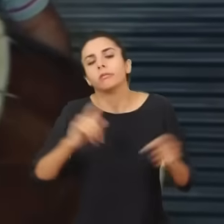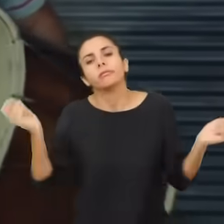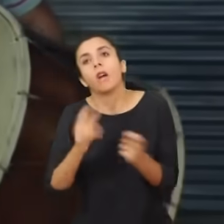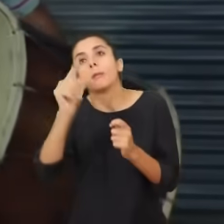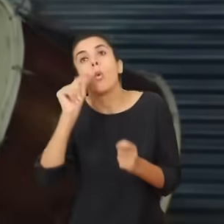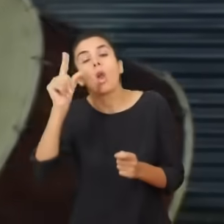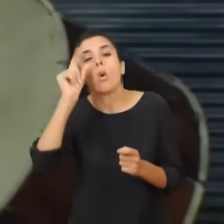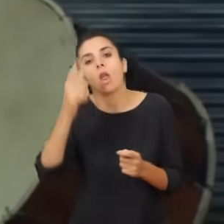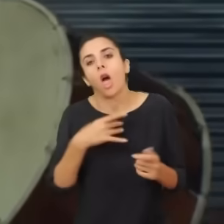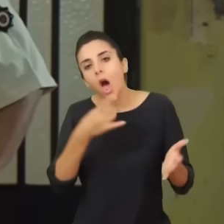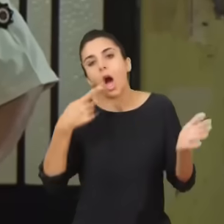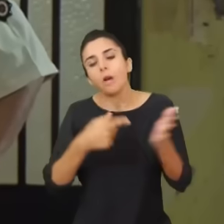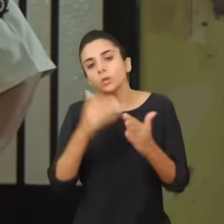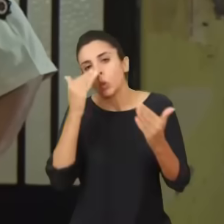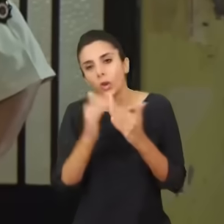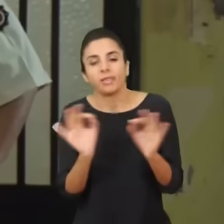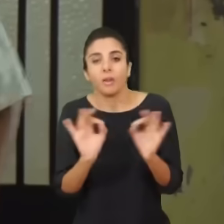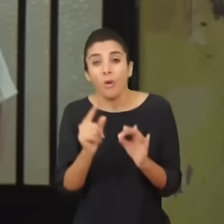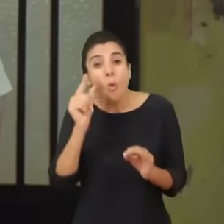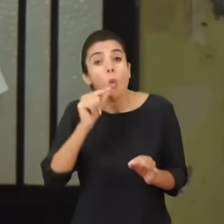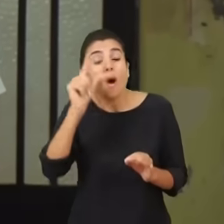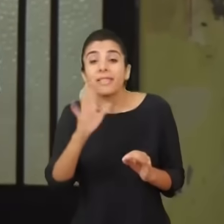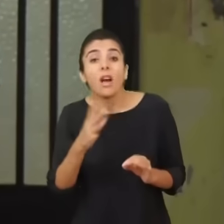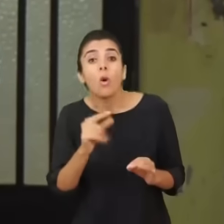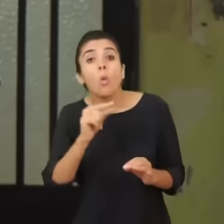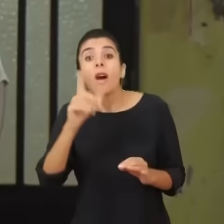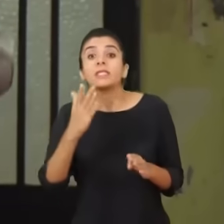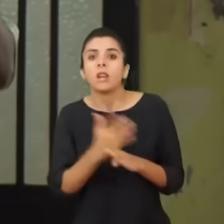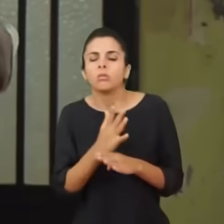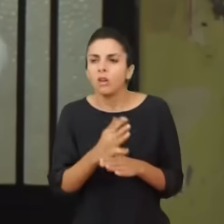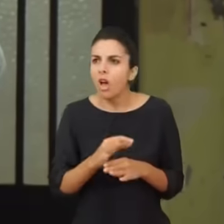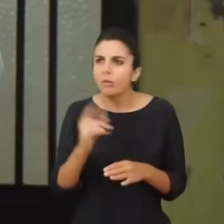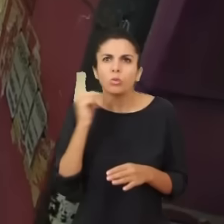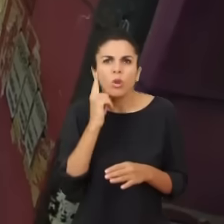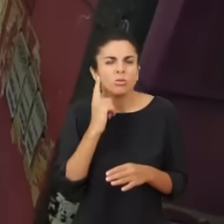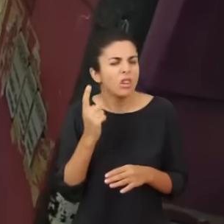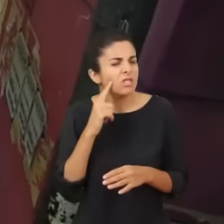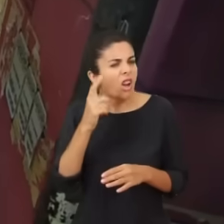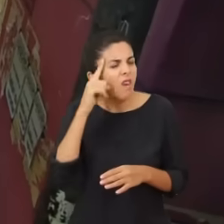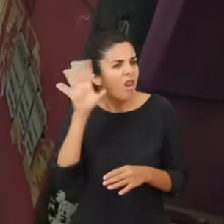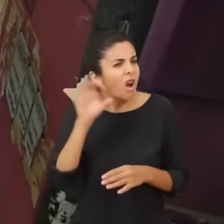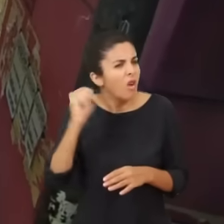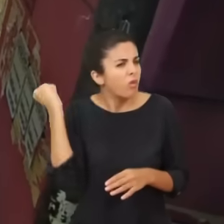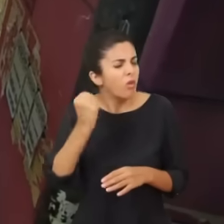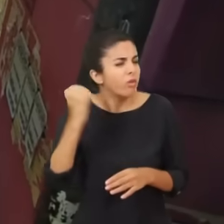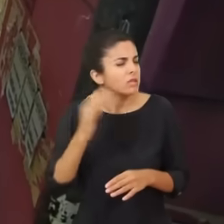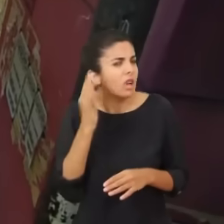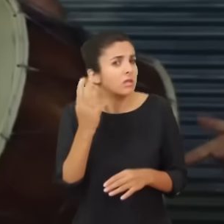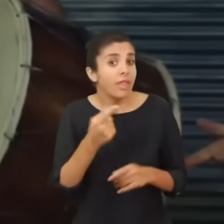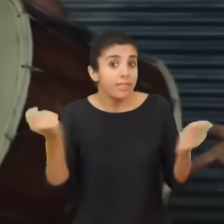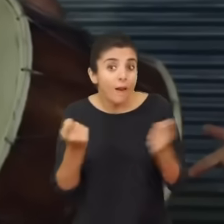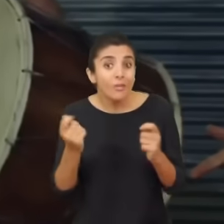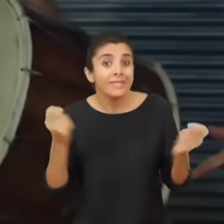Hele uyandı bak. İşte amacına ulaşmıştı. Uyandı. Uyandı. Neye uyandı? Millet kalktı dedi. Am bu gürültü ne? Gürültüye uyandı. Sanki davulun sesine